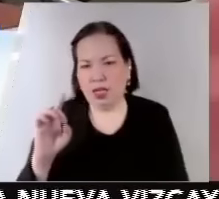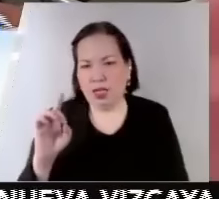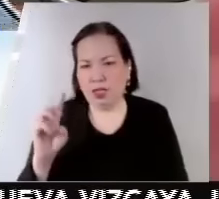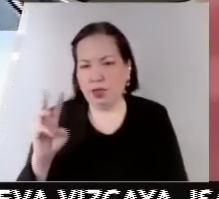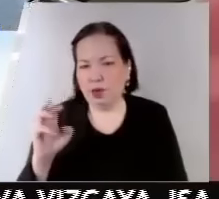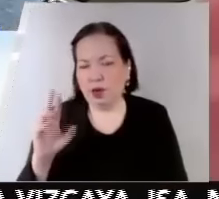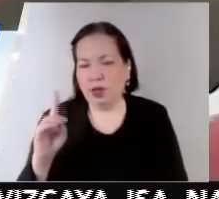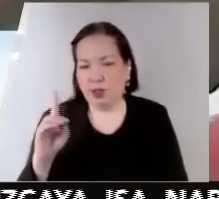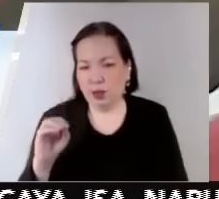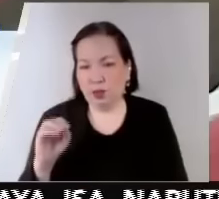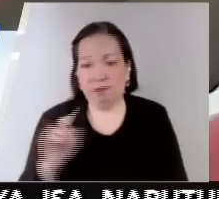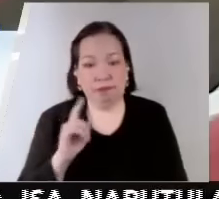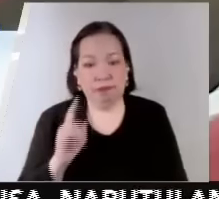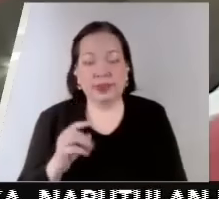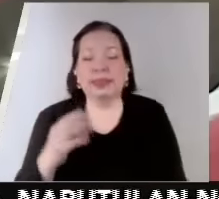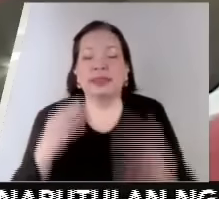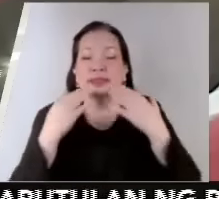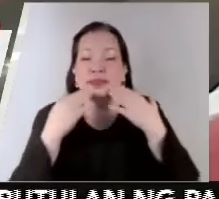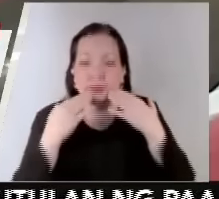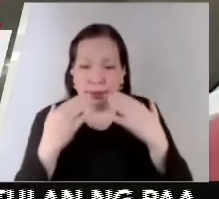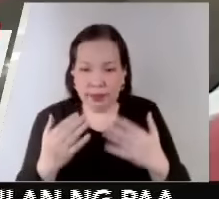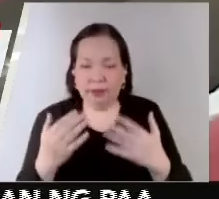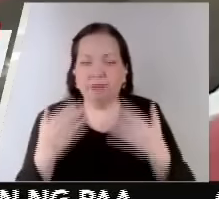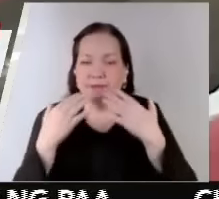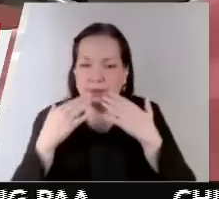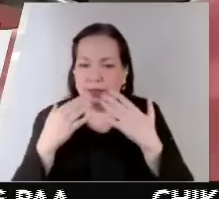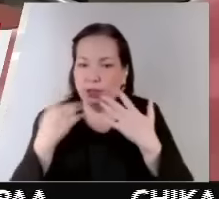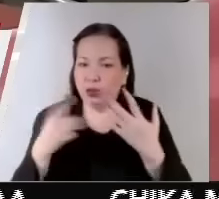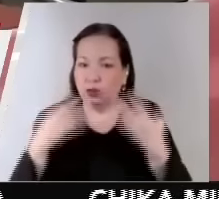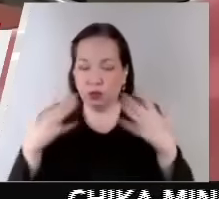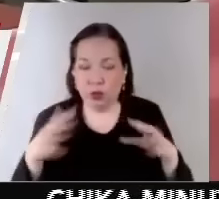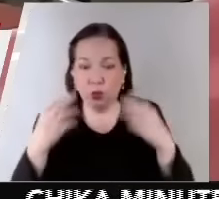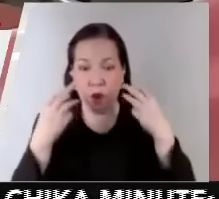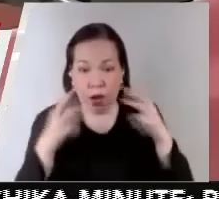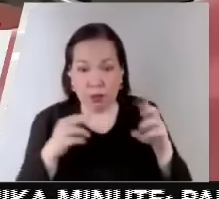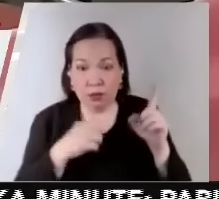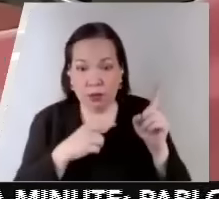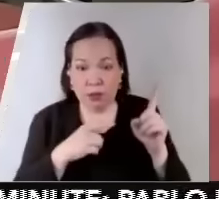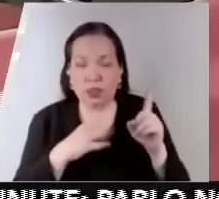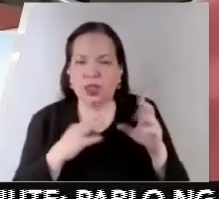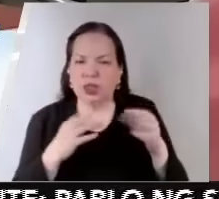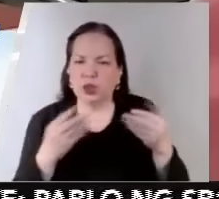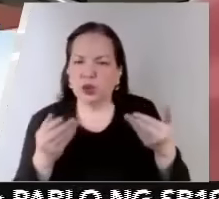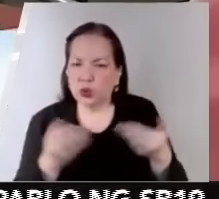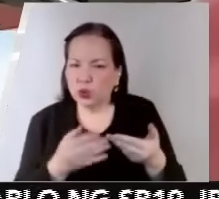lahat ng mga nakapanood na. Ini-introduce na natin ngayon isa-isa ang mga characters na involved. So,